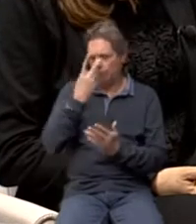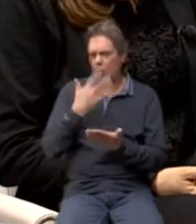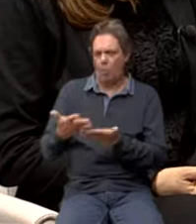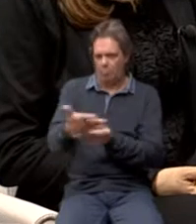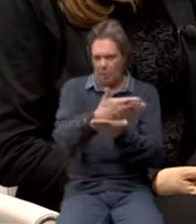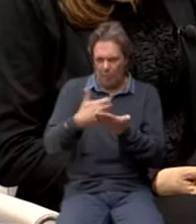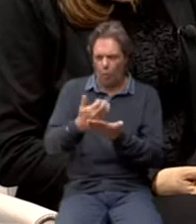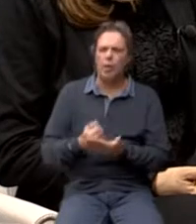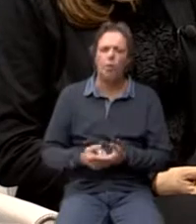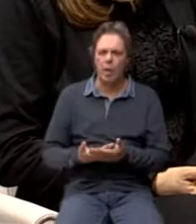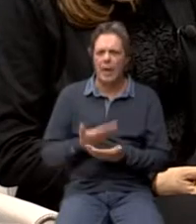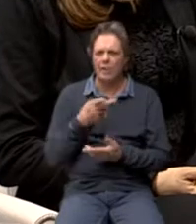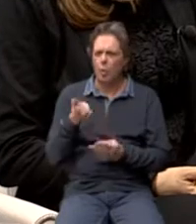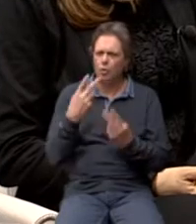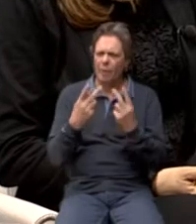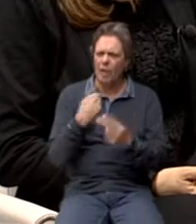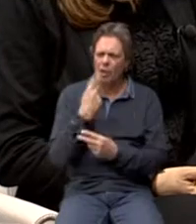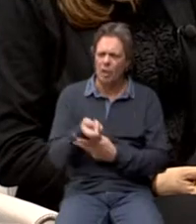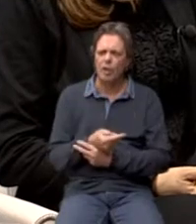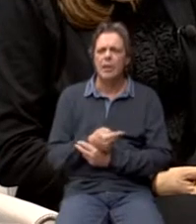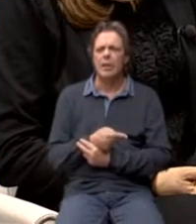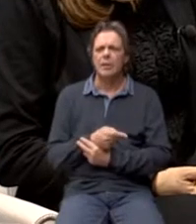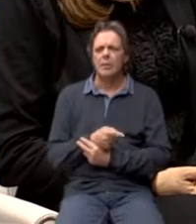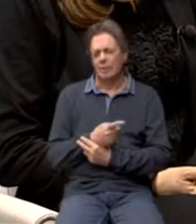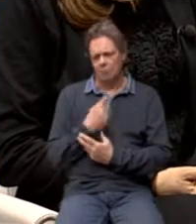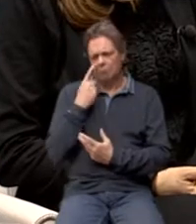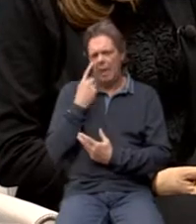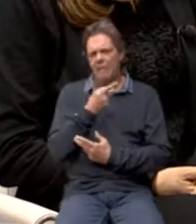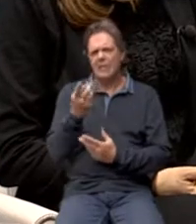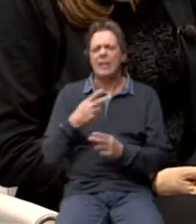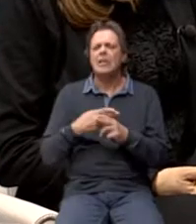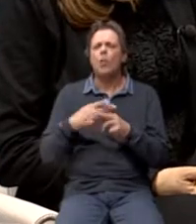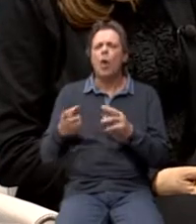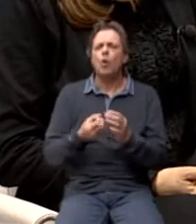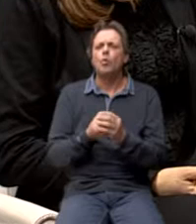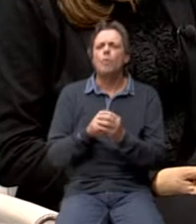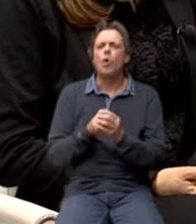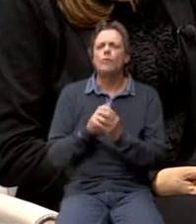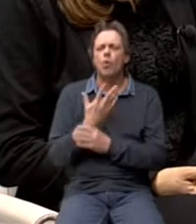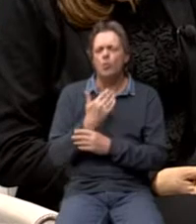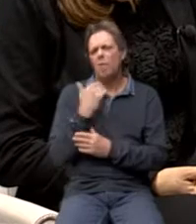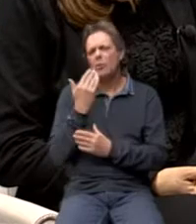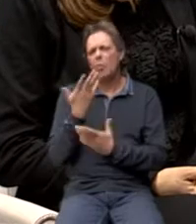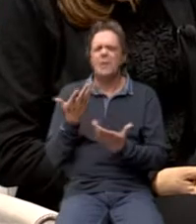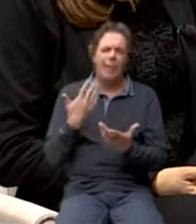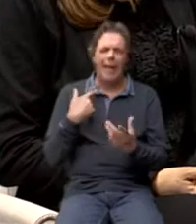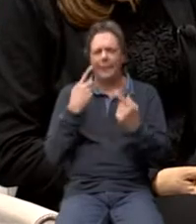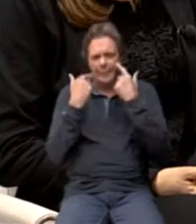od toga. Ono što je važno reći da očito da se u ekološku proizvodnju, bez obzira na